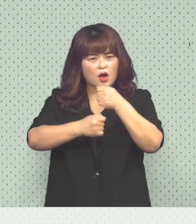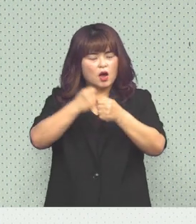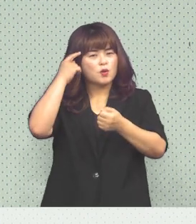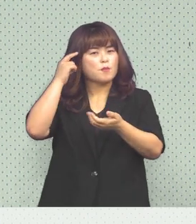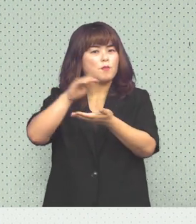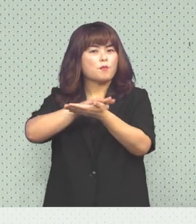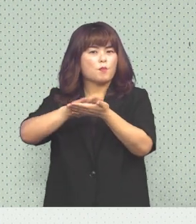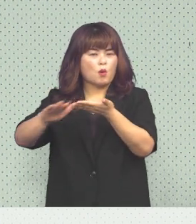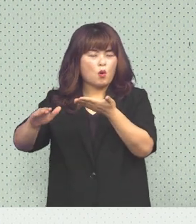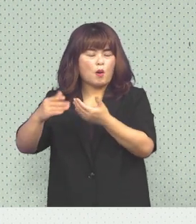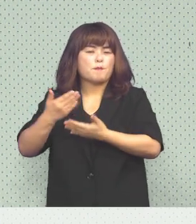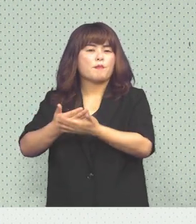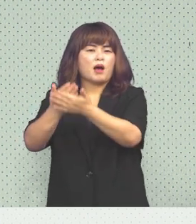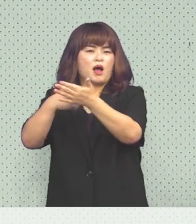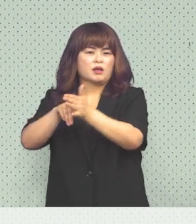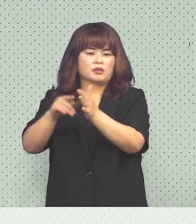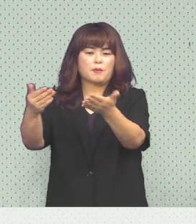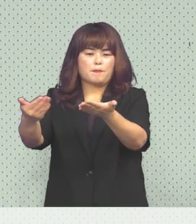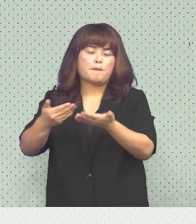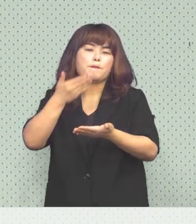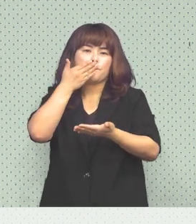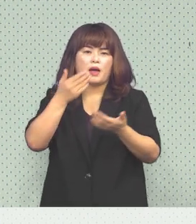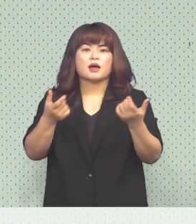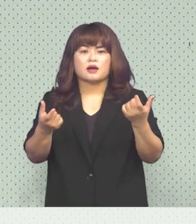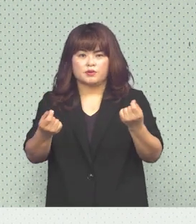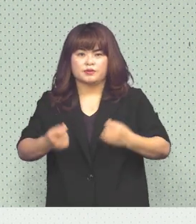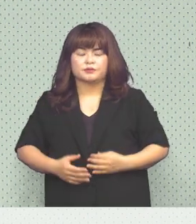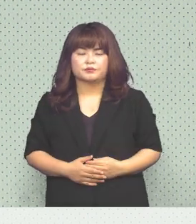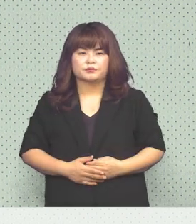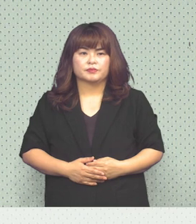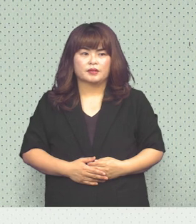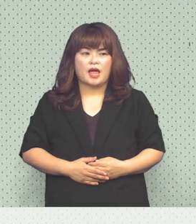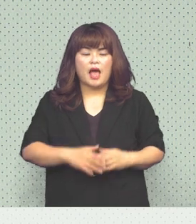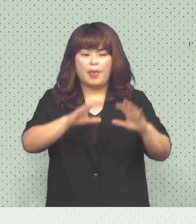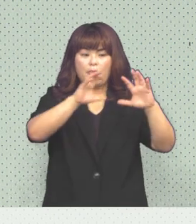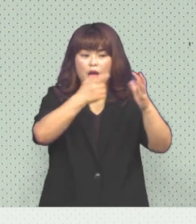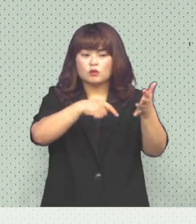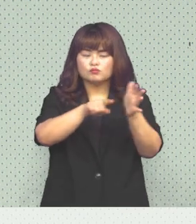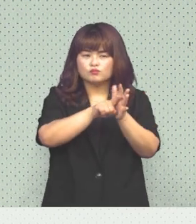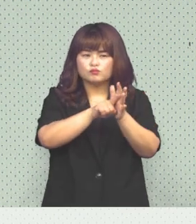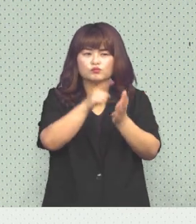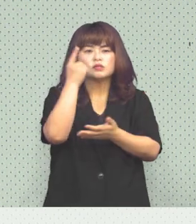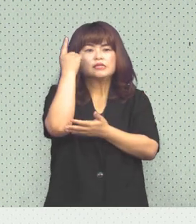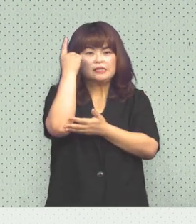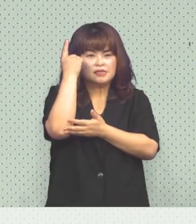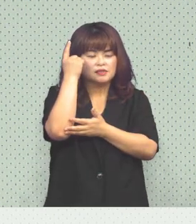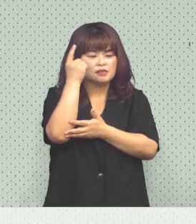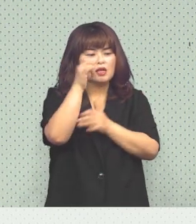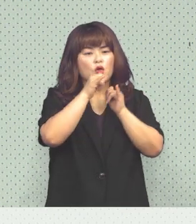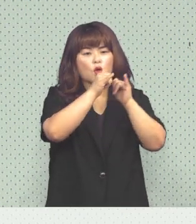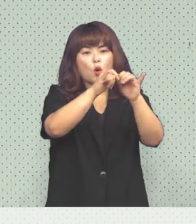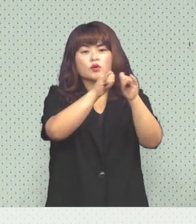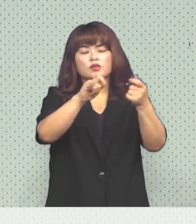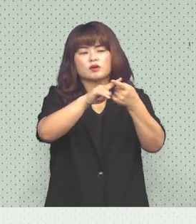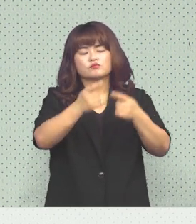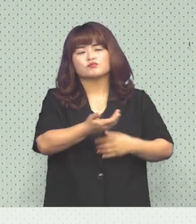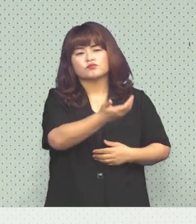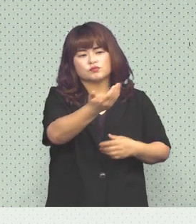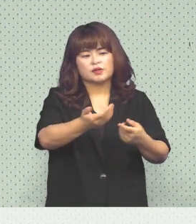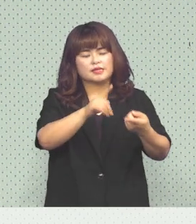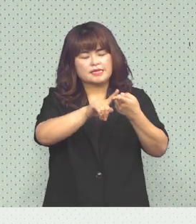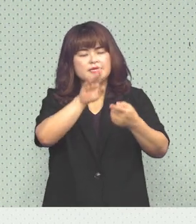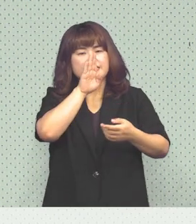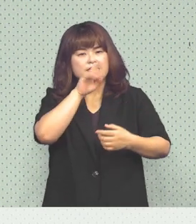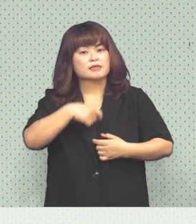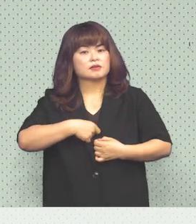평화, 번영을 누릴 수 없었을 겁니다. 우리 호국영웅 그리고 호국영령께